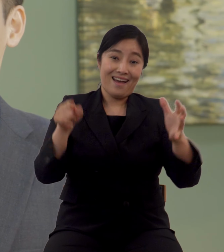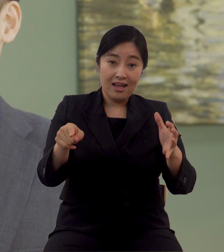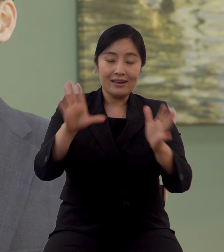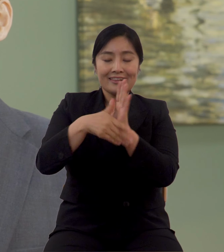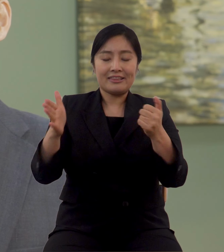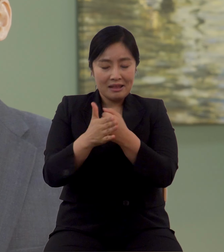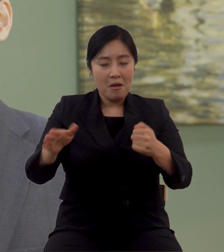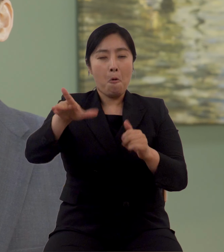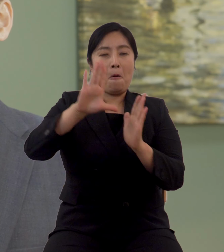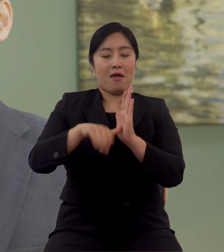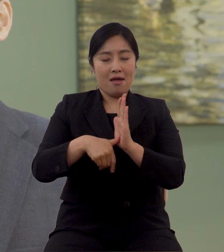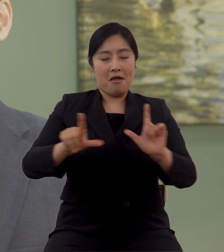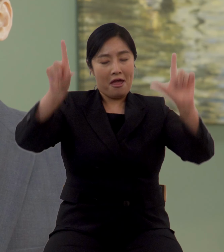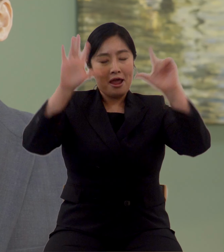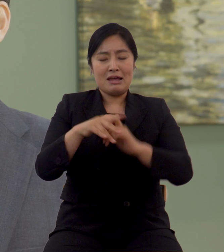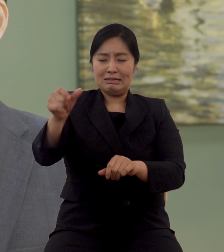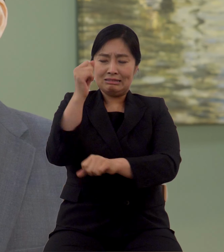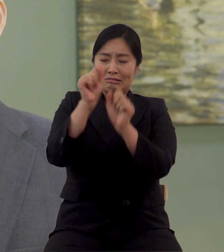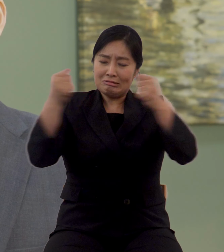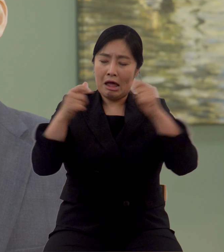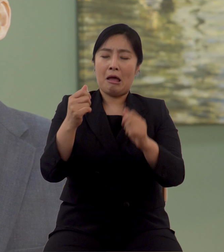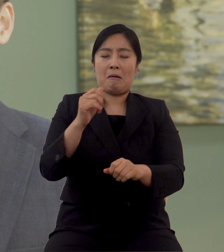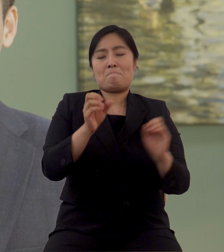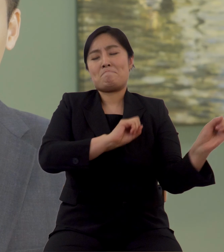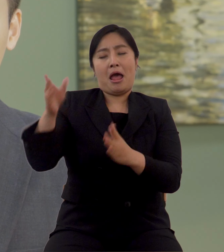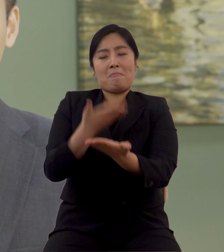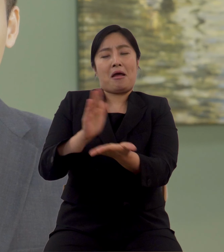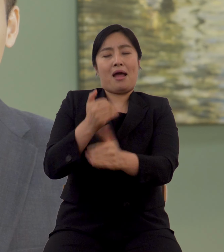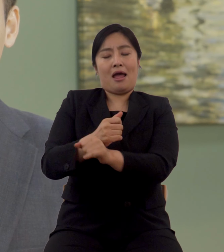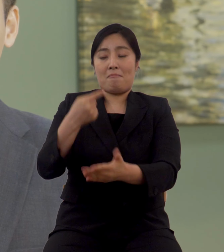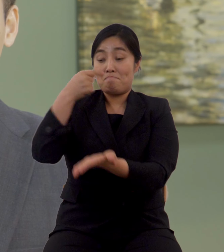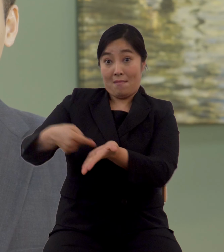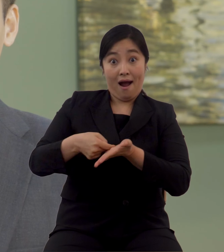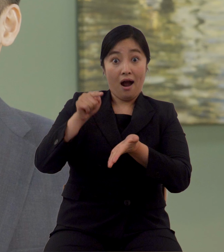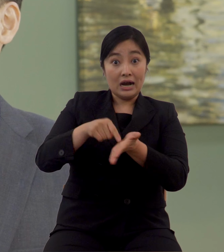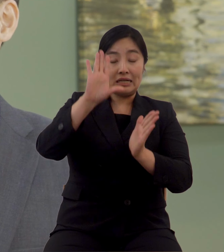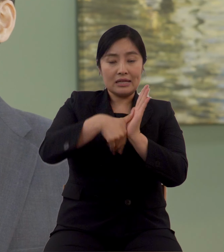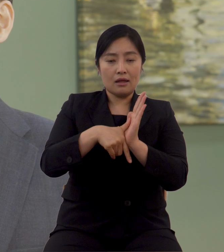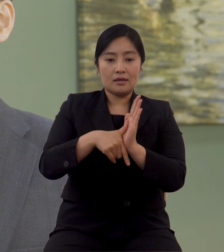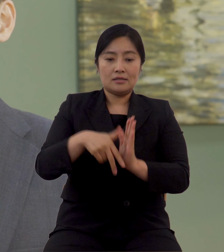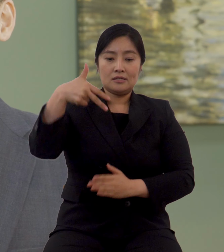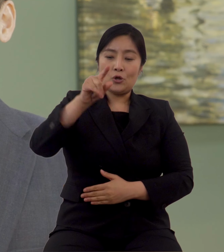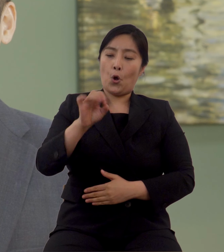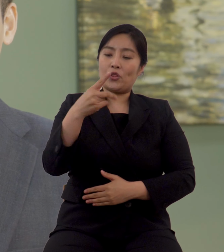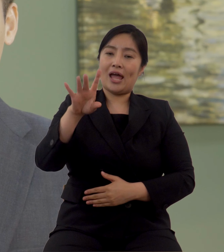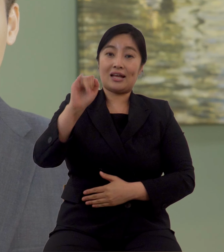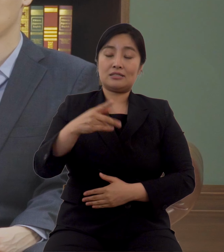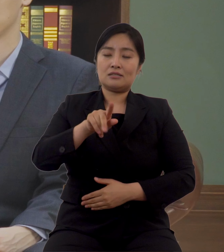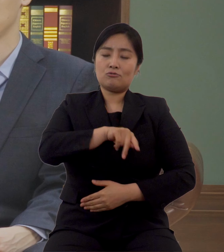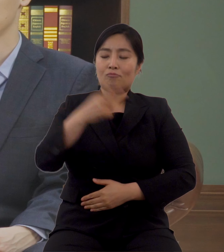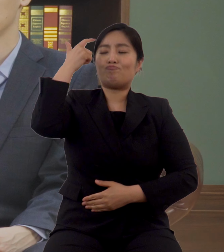그래서 올해에는 이 낡은 가구들을 한번 바꾸자라는 예산안이 올라왔는데요. 이에 대해서 당시 정다은 의원이 질의를